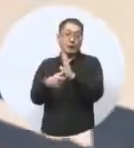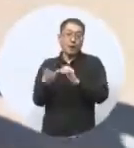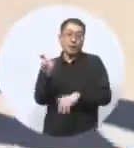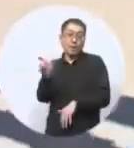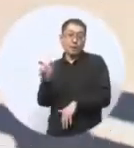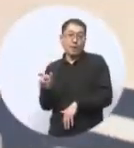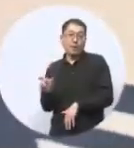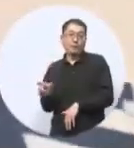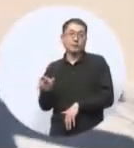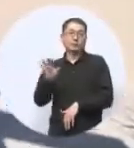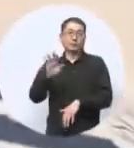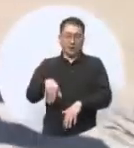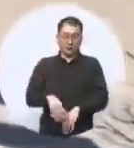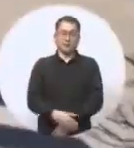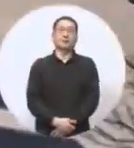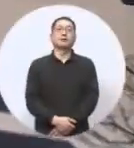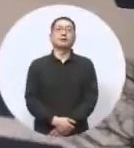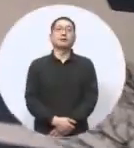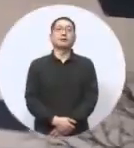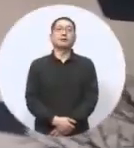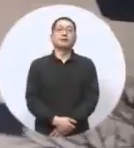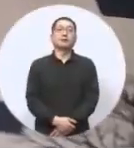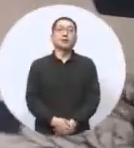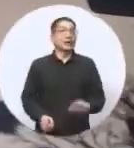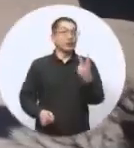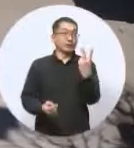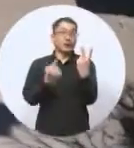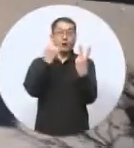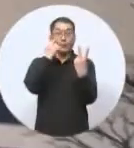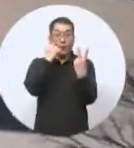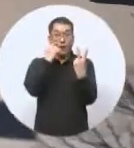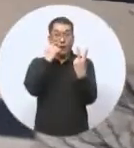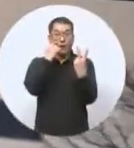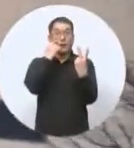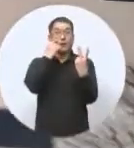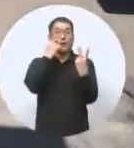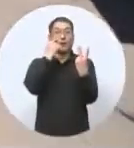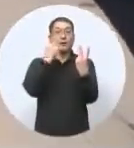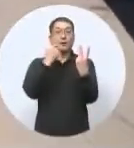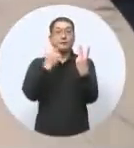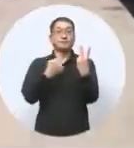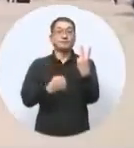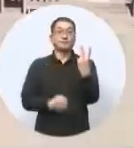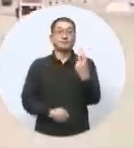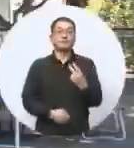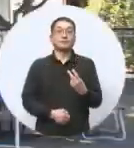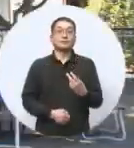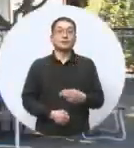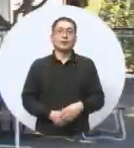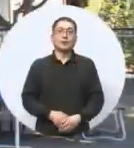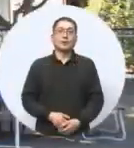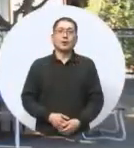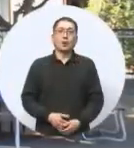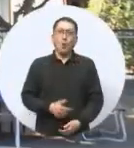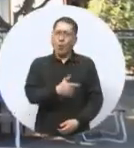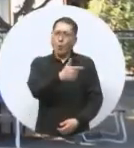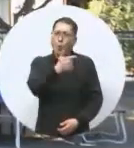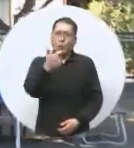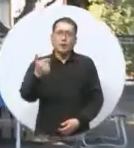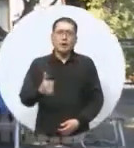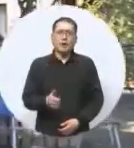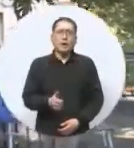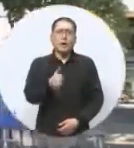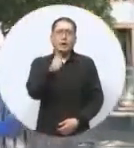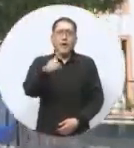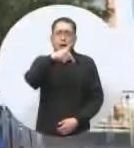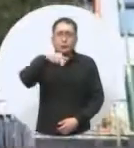ているということですね。それから2番目がこちら見ていただきますと、 はい、これは大きな